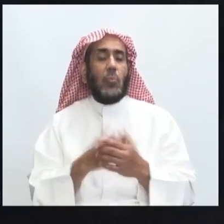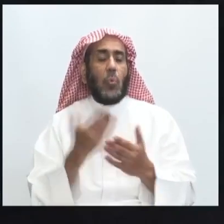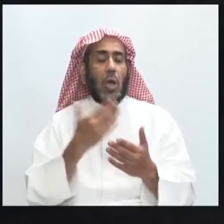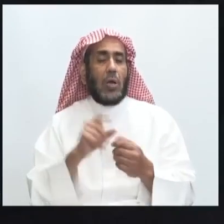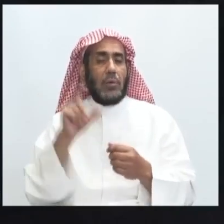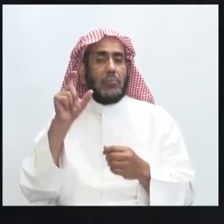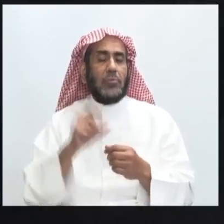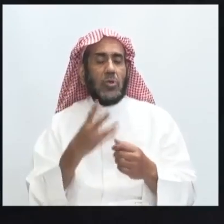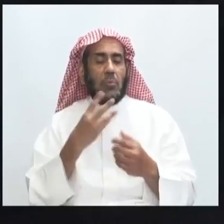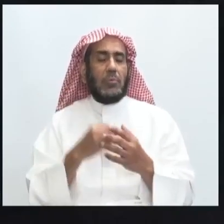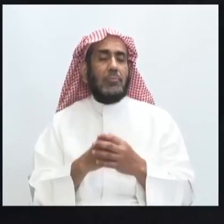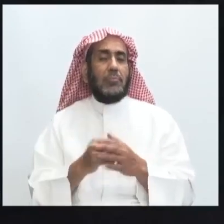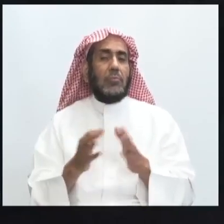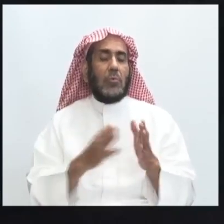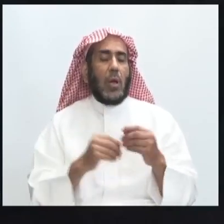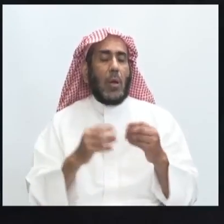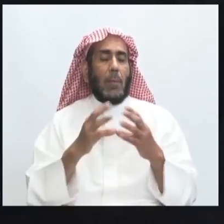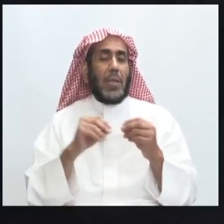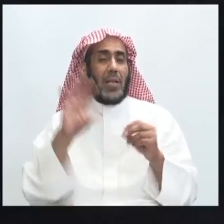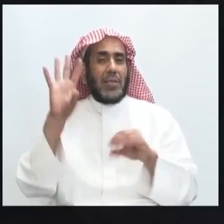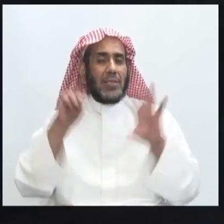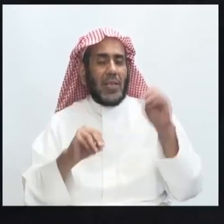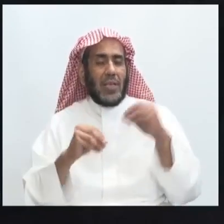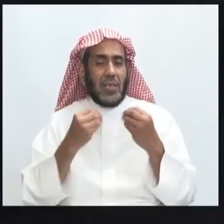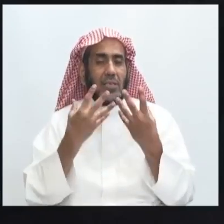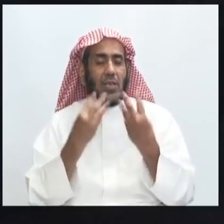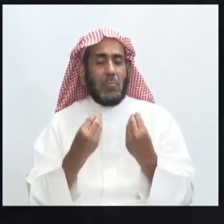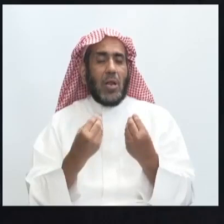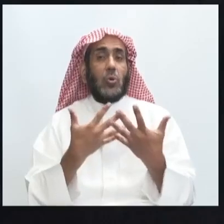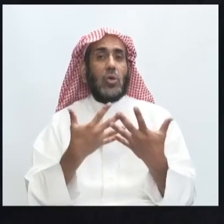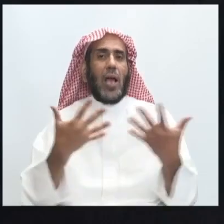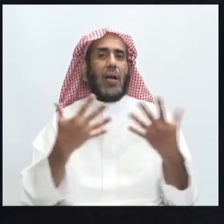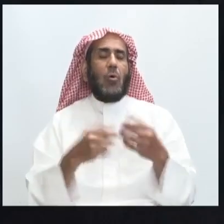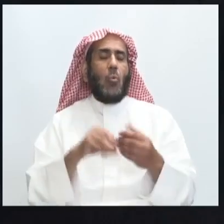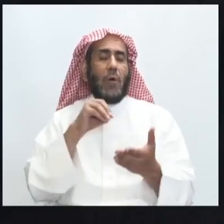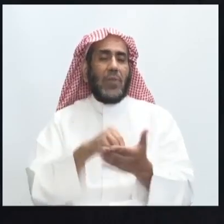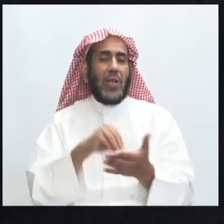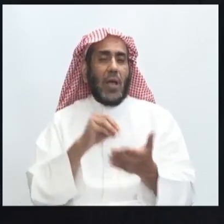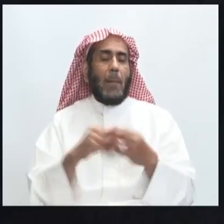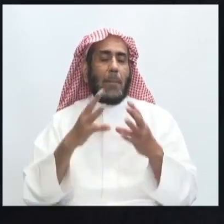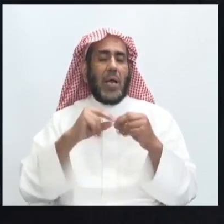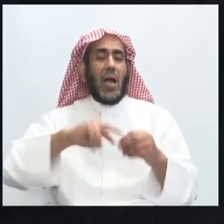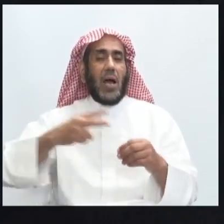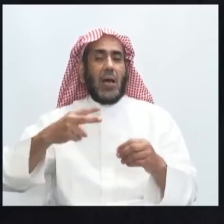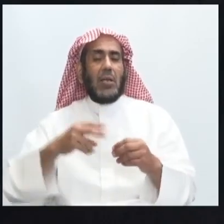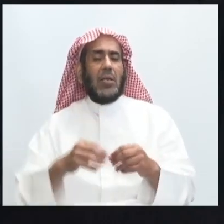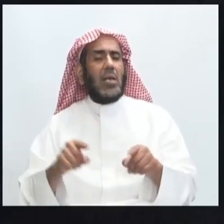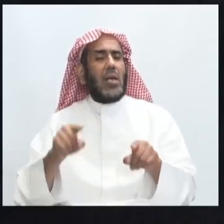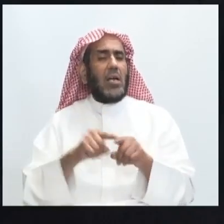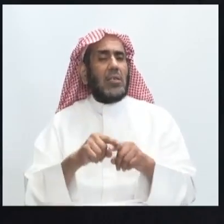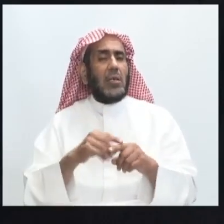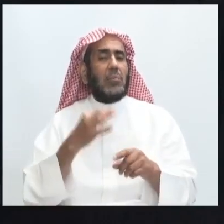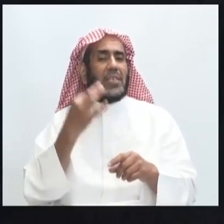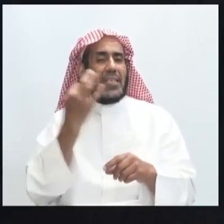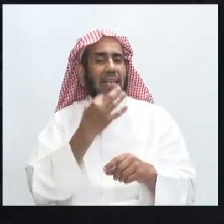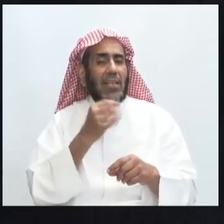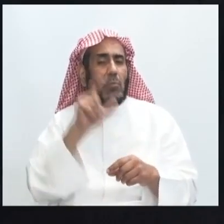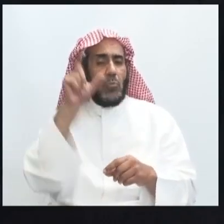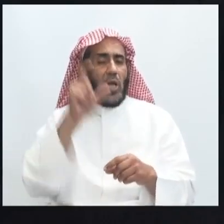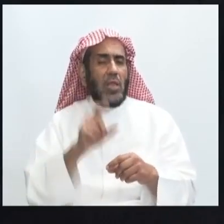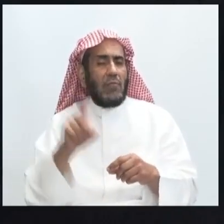ولا يقراها جميل هنا يعني معنى القصه الجميله او القصه شائقه وفيها ايضا معنى اخر بحسب طريقه المتحدث احيانا